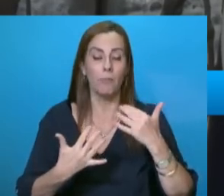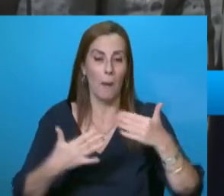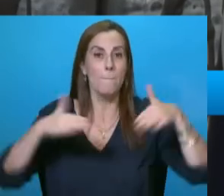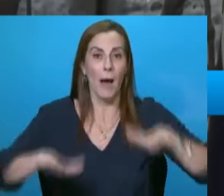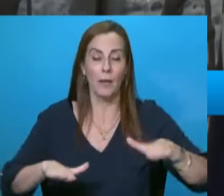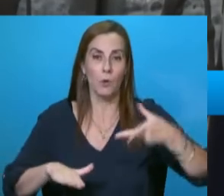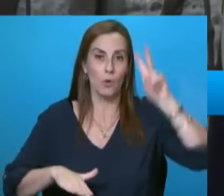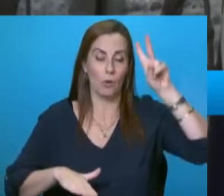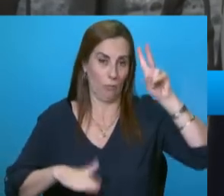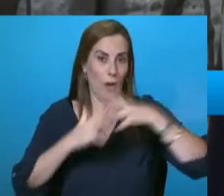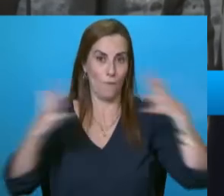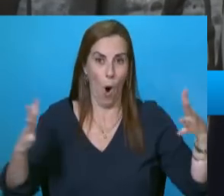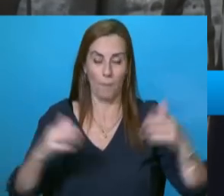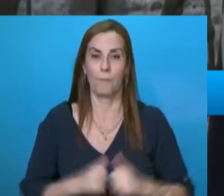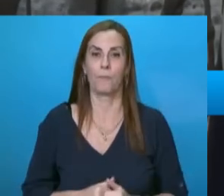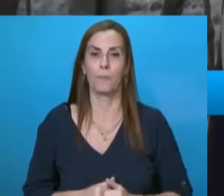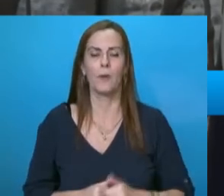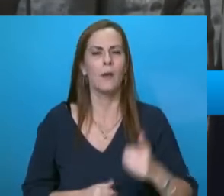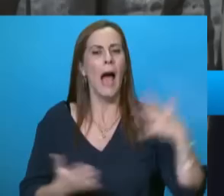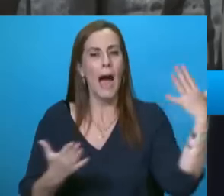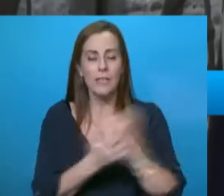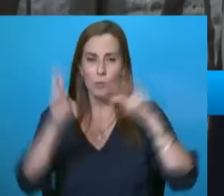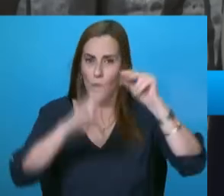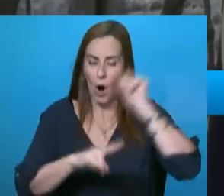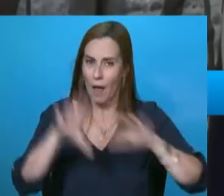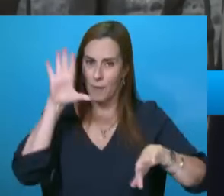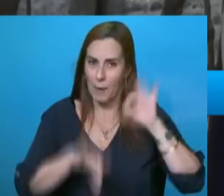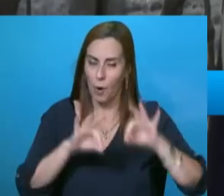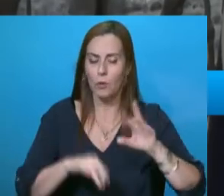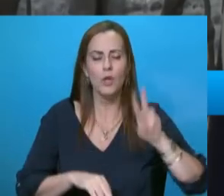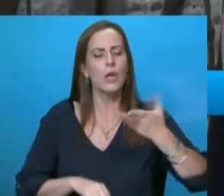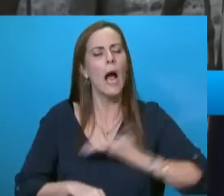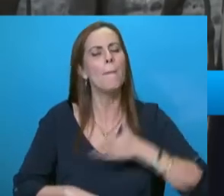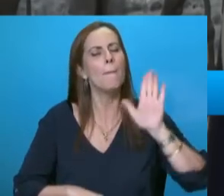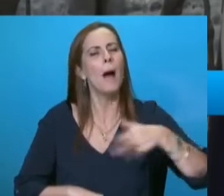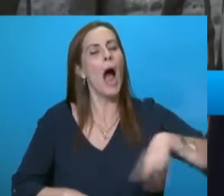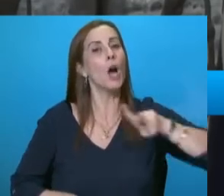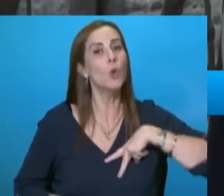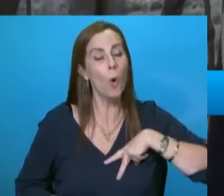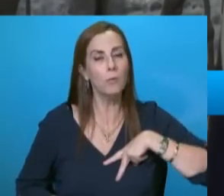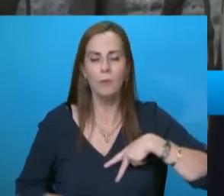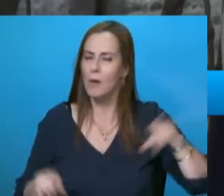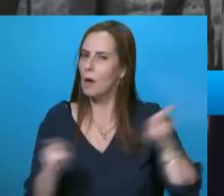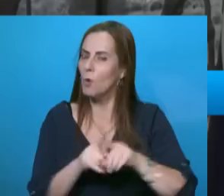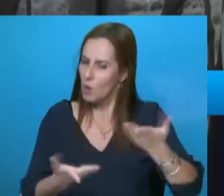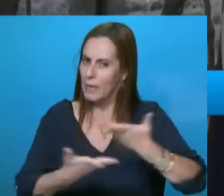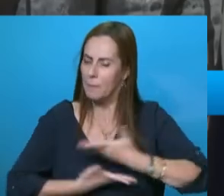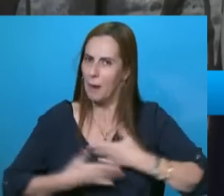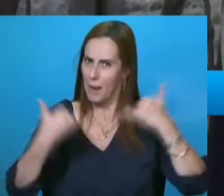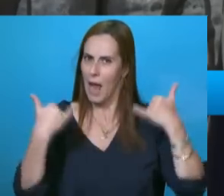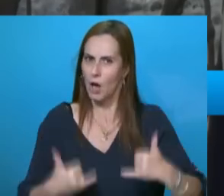ביותר במדינה. הניצחון שלנו בבחירות מטיל עליי גם את האחריות הגדולה, כפי שאני מקבל אותה